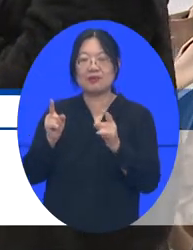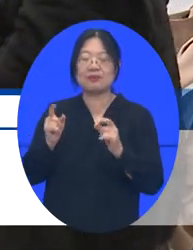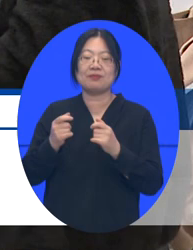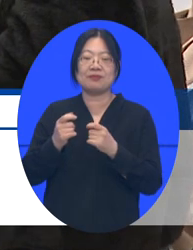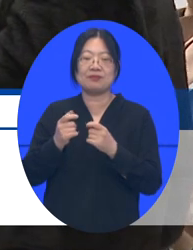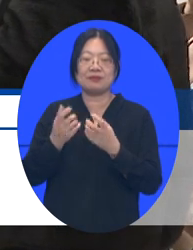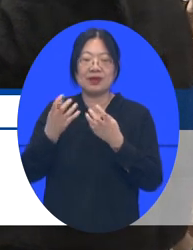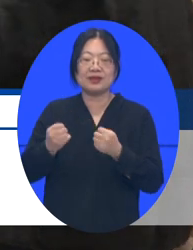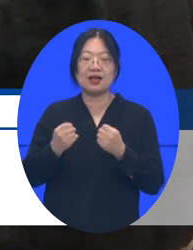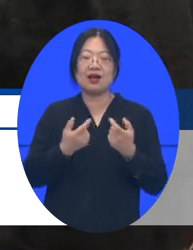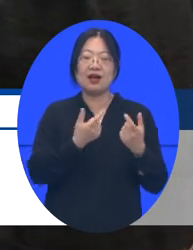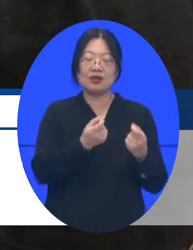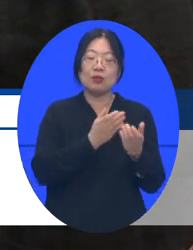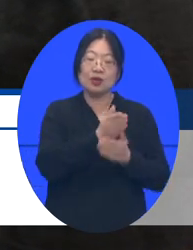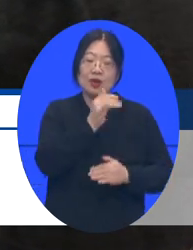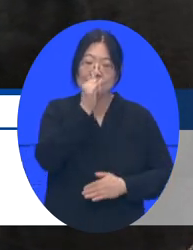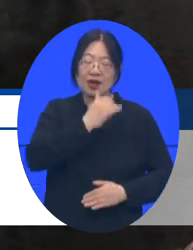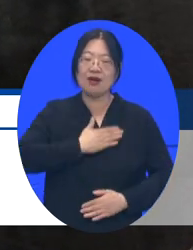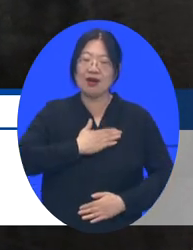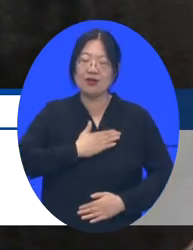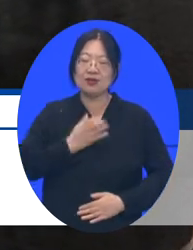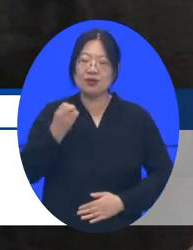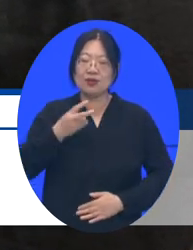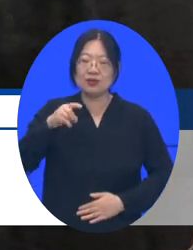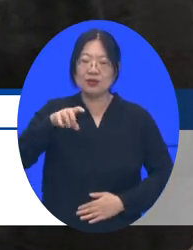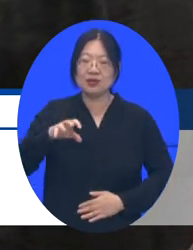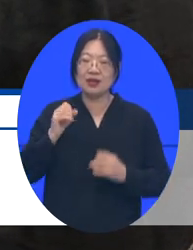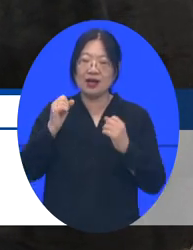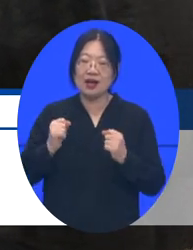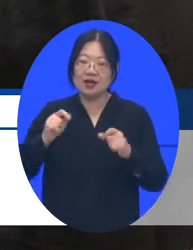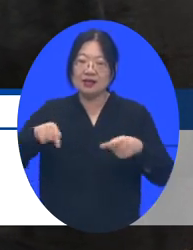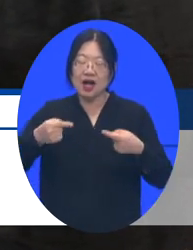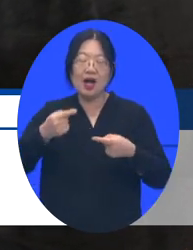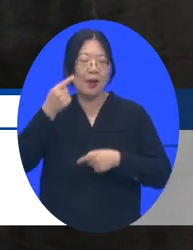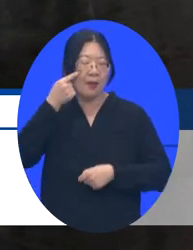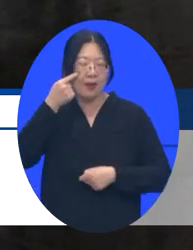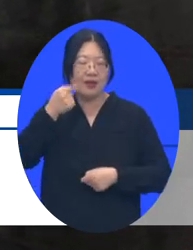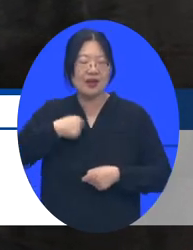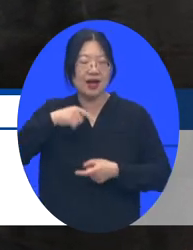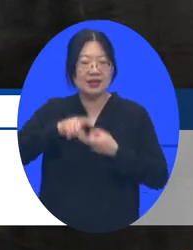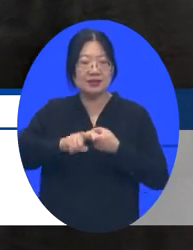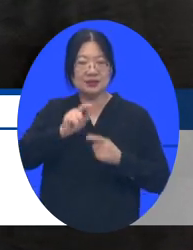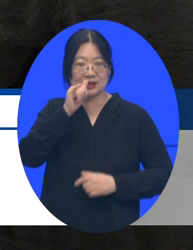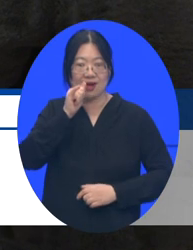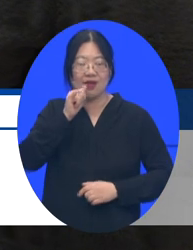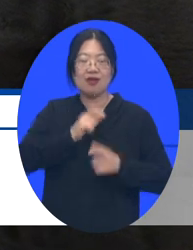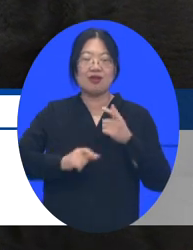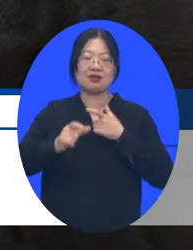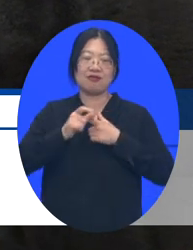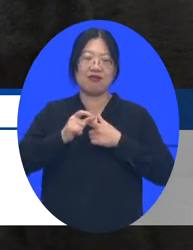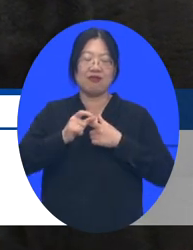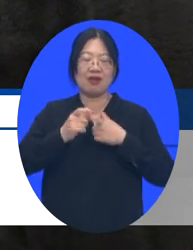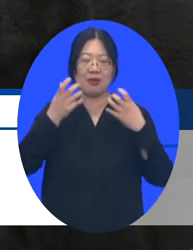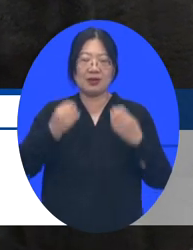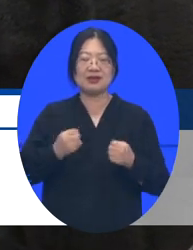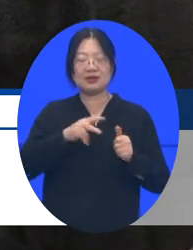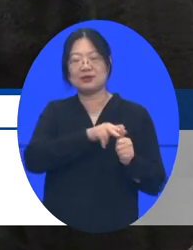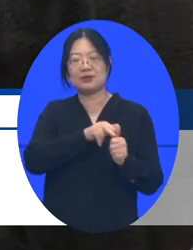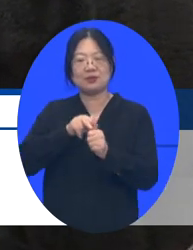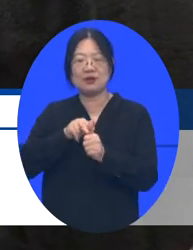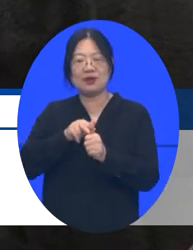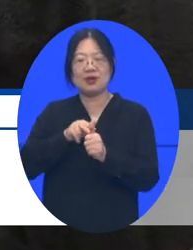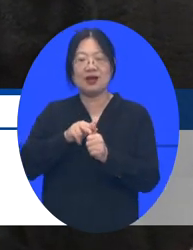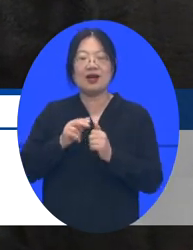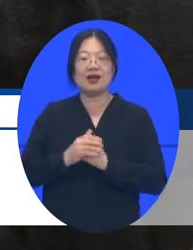하고 알 수 있을 것 같고 또 이런 데 있으면 참여해볼 것 같아요. 내가 관심 있는 분야라면 좀 더 이제 많은